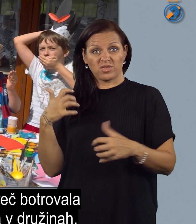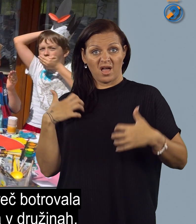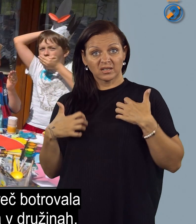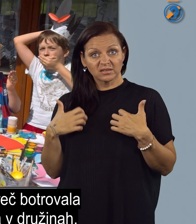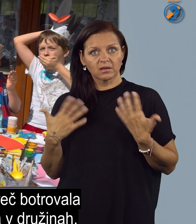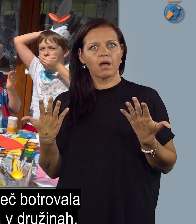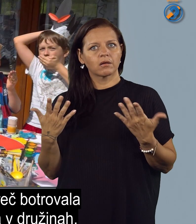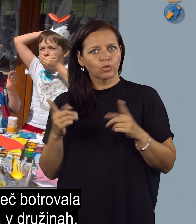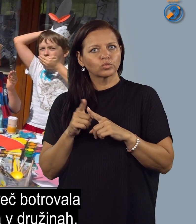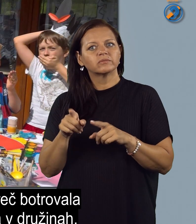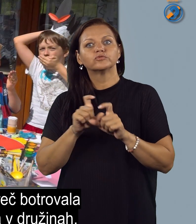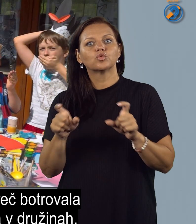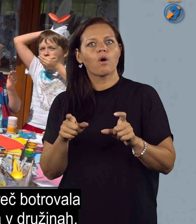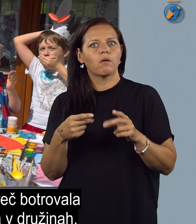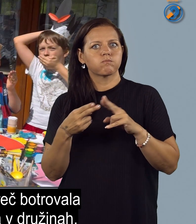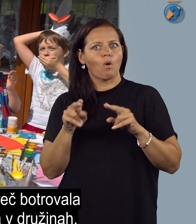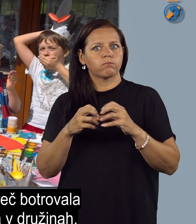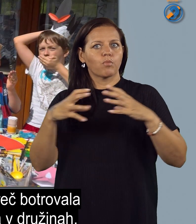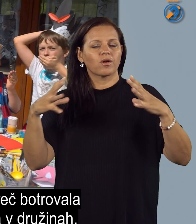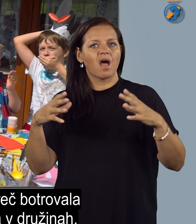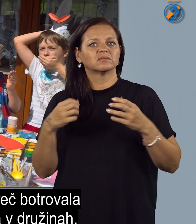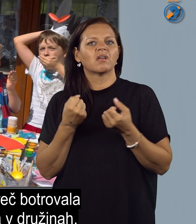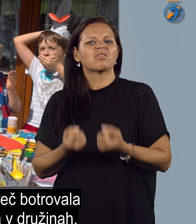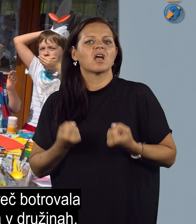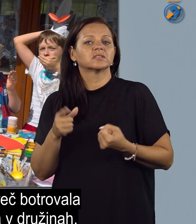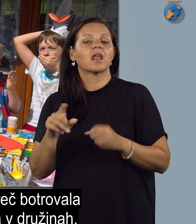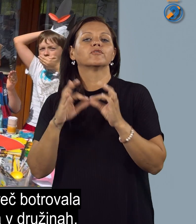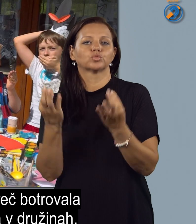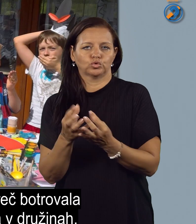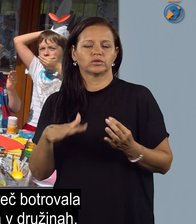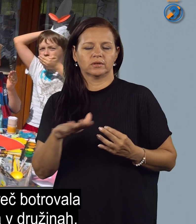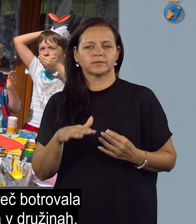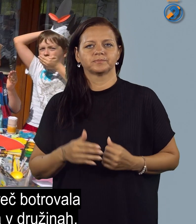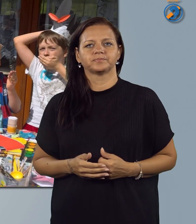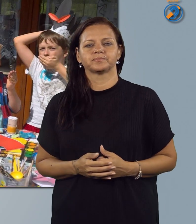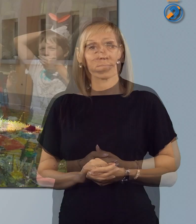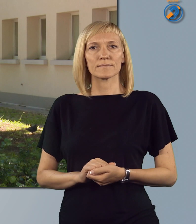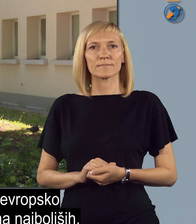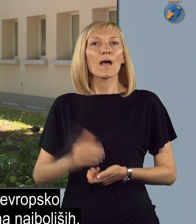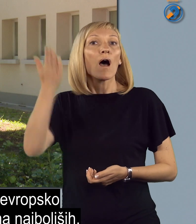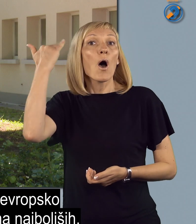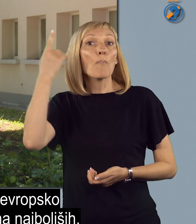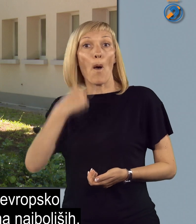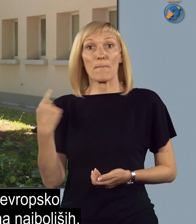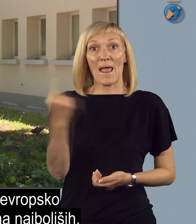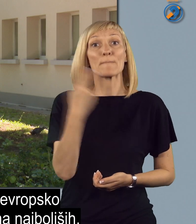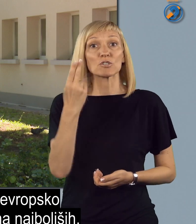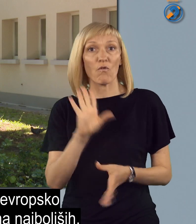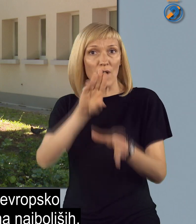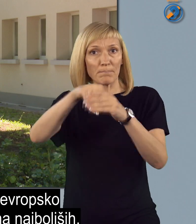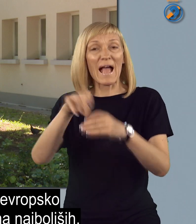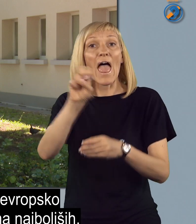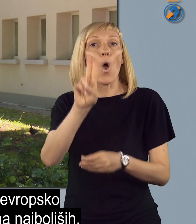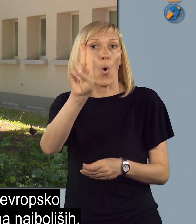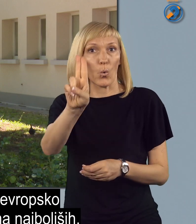Korona kriza je namreč botrovala tudi k porastu nasilja v družinah. Ko smo vstopili v